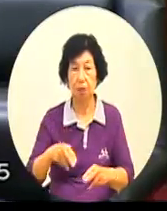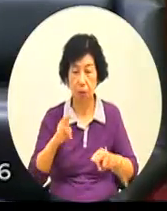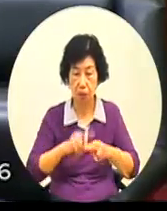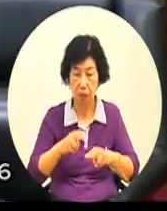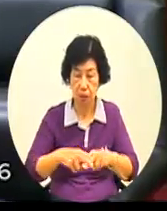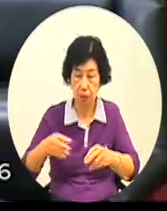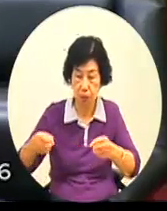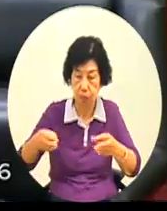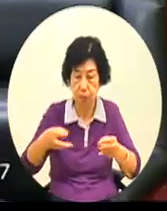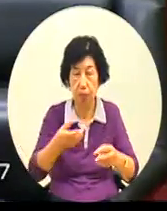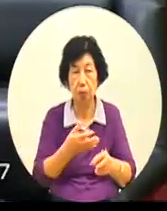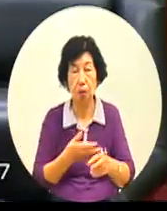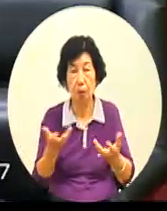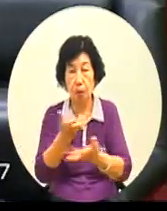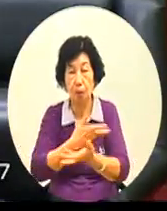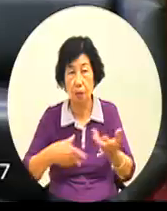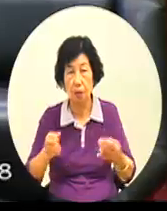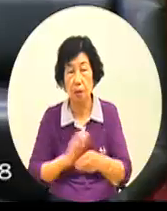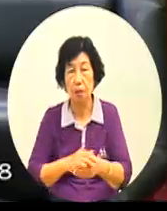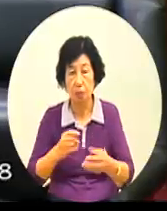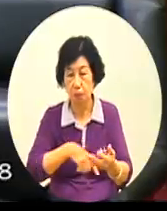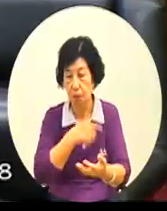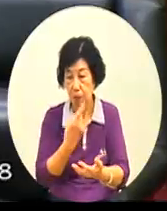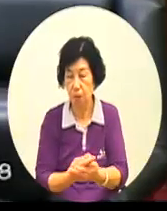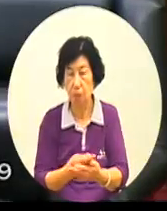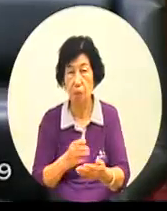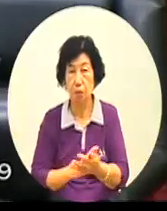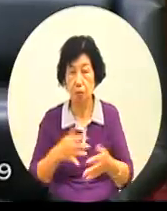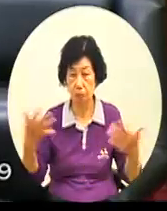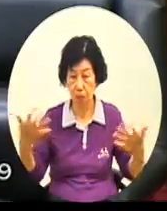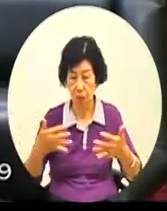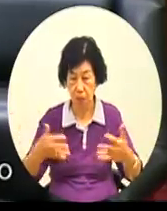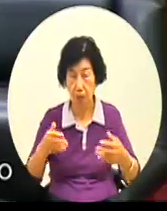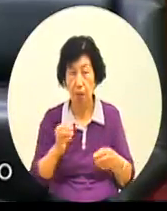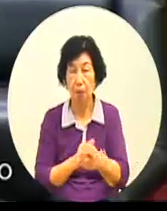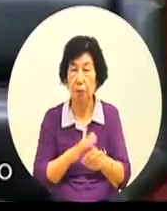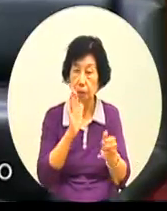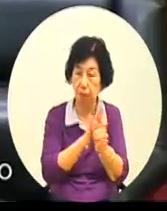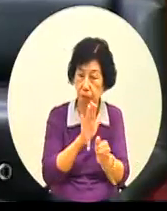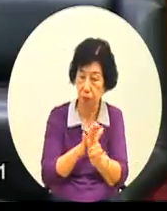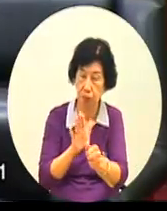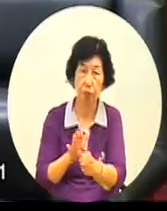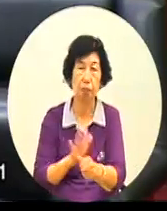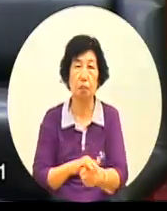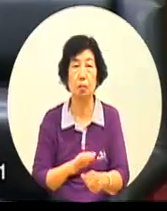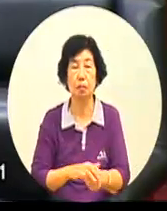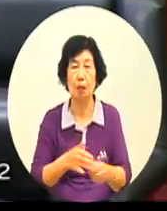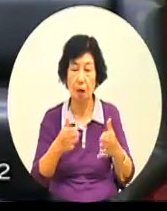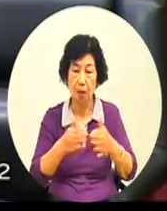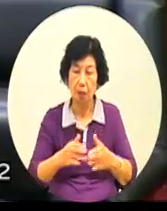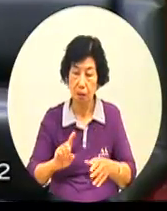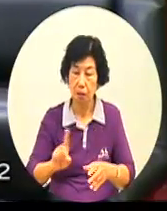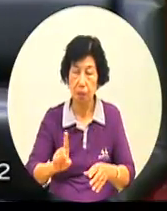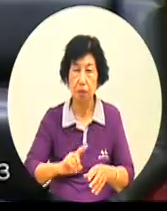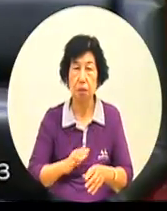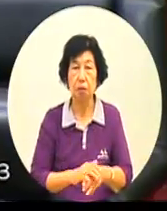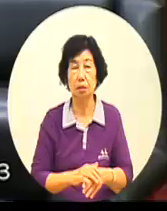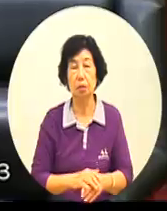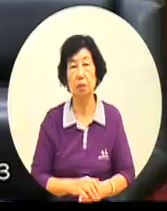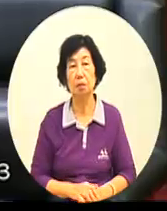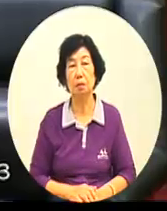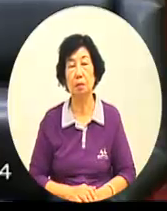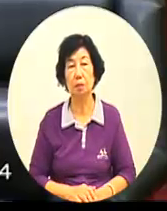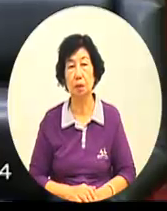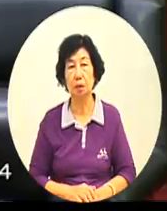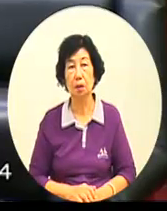样去把我们所有的问题，做一个集中火力，这样的一个需求的时候，有没有做这样的一个